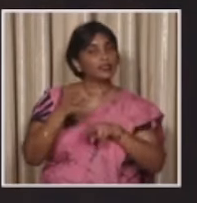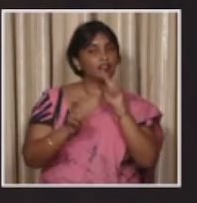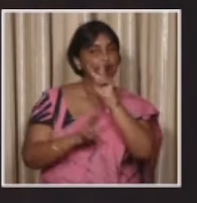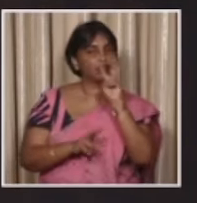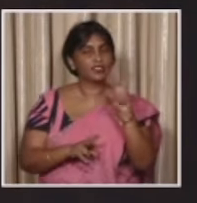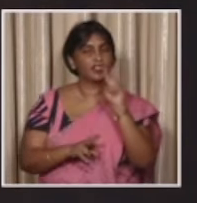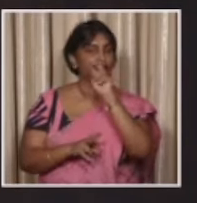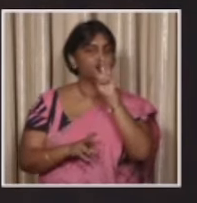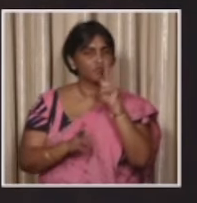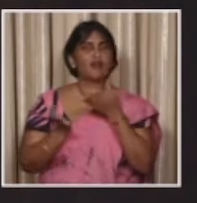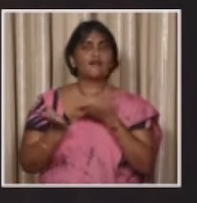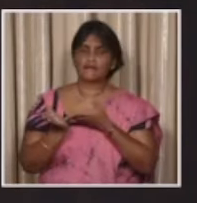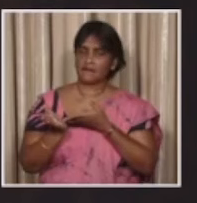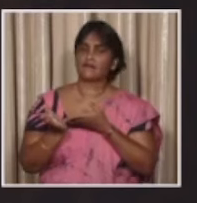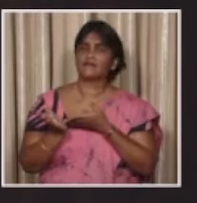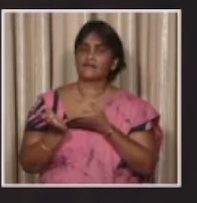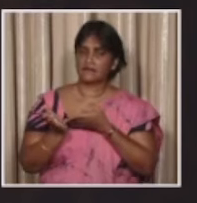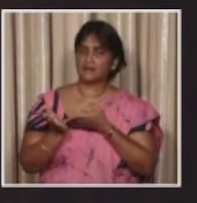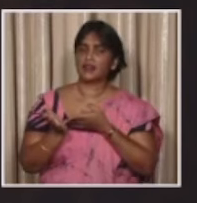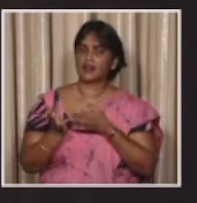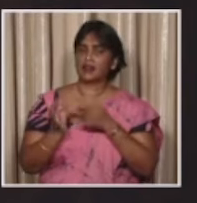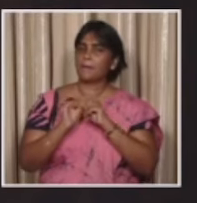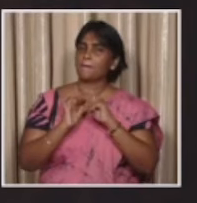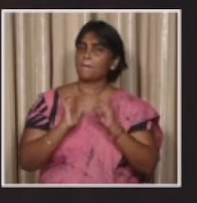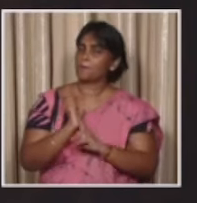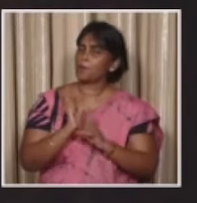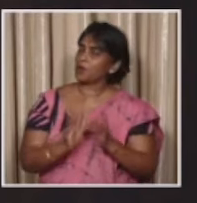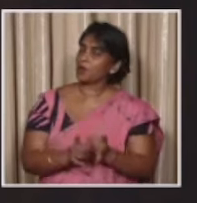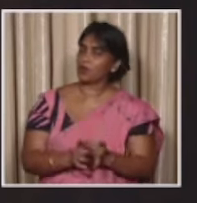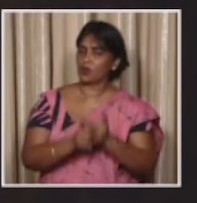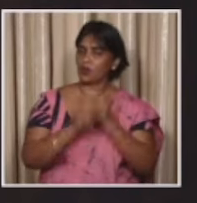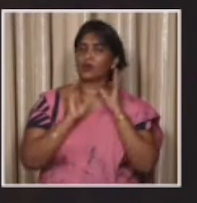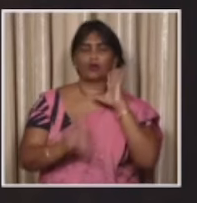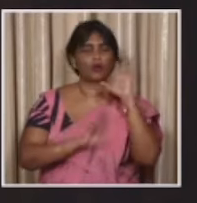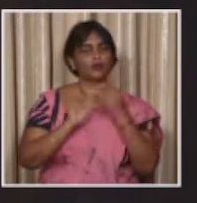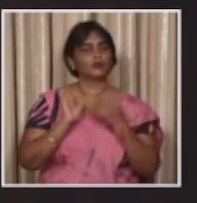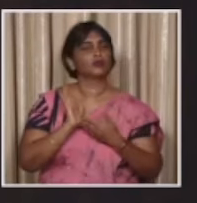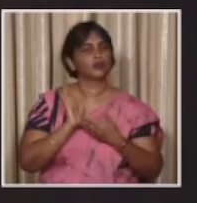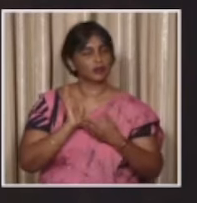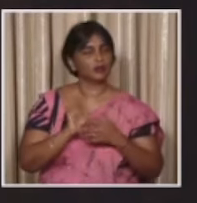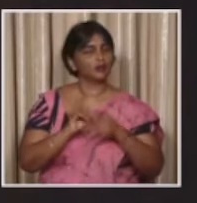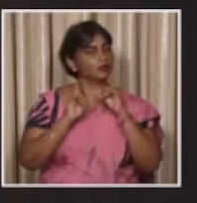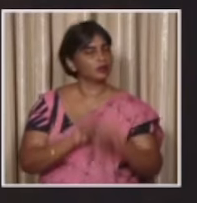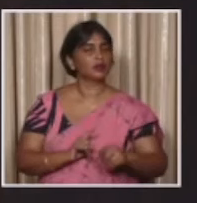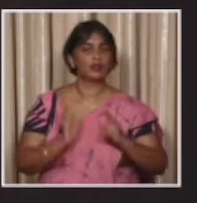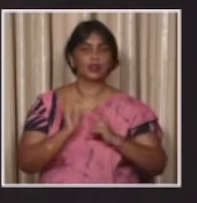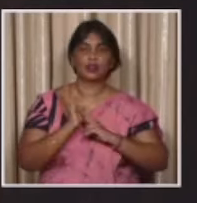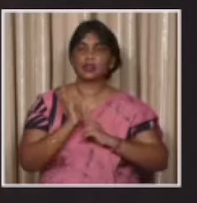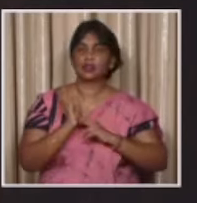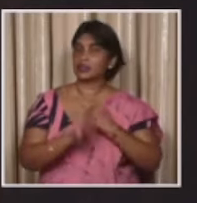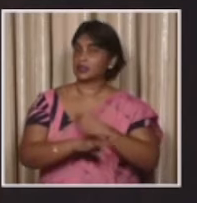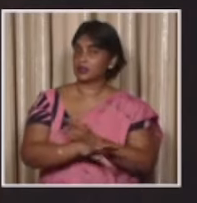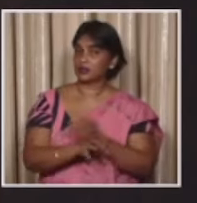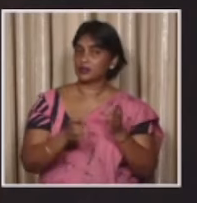23 පිටුවල තියෙනවා මේක. මේ පනතේ විදිහටම තොරතුරු තියෙනවා. ඒ වගේම ජාතික